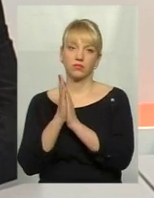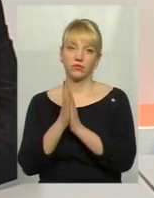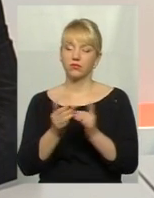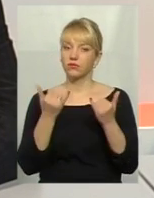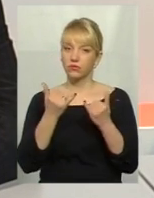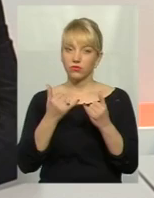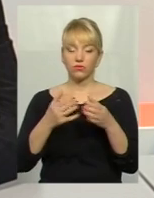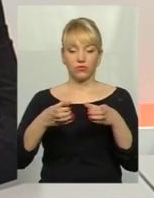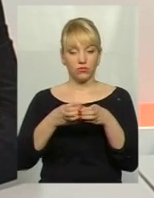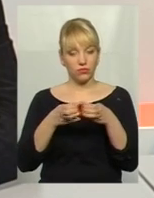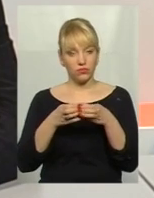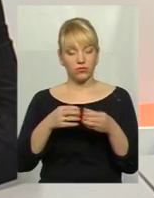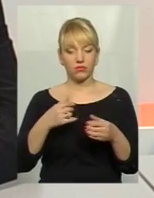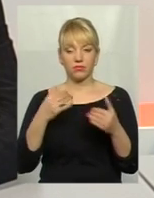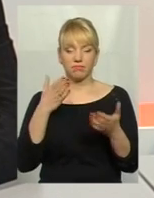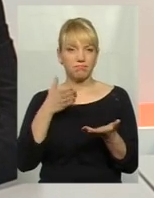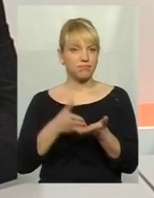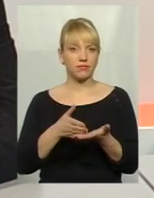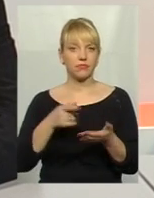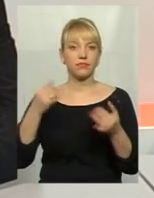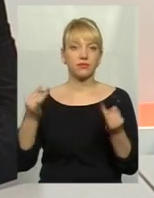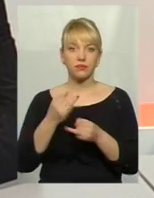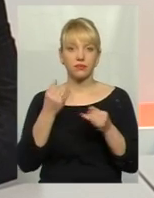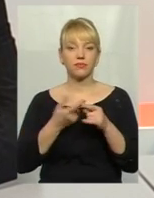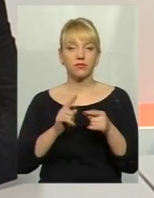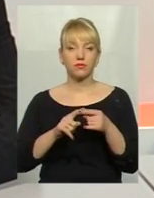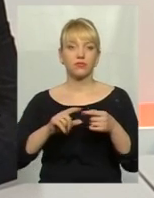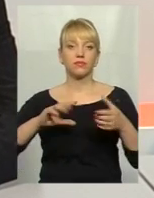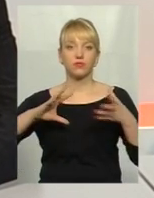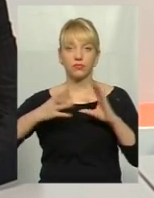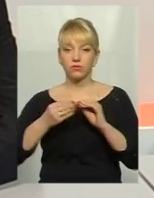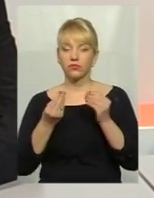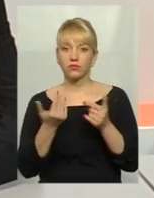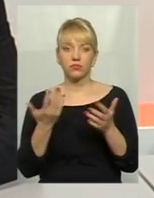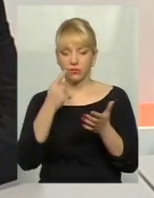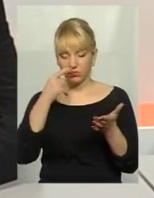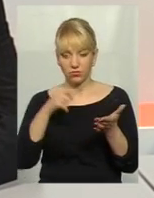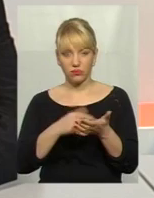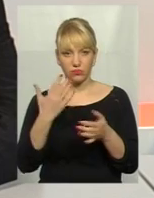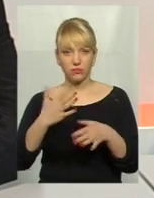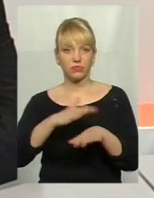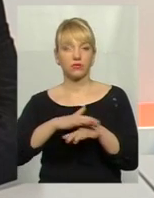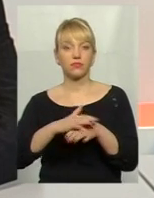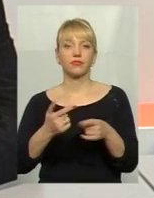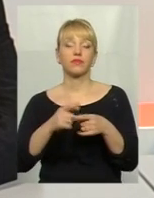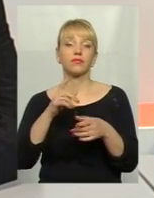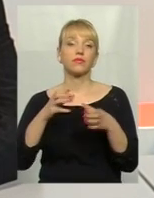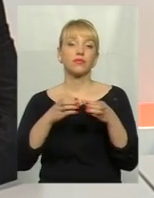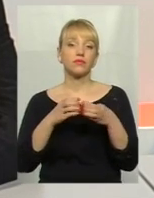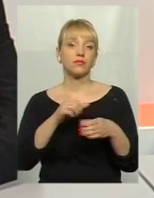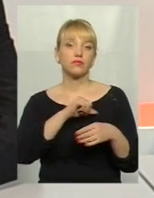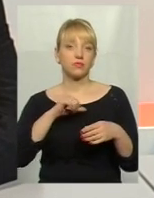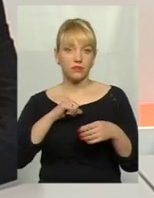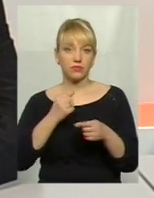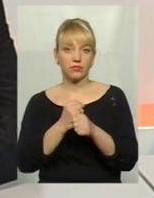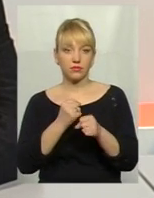прямо зацікавлена в тій сумі коштів, яка попадає на її рахунки. Громада безпосередньо працює з підприємцями, з інвесторами, які